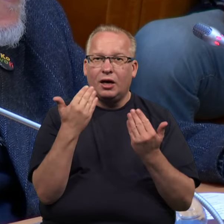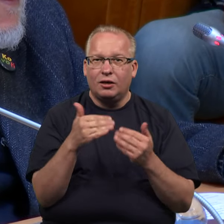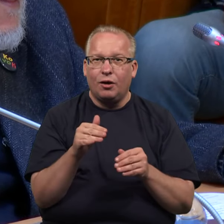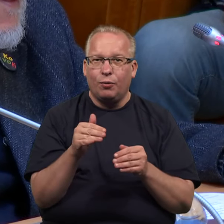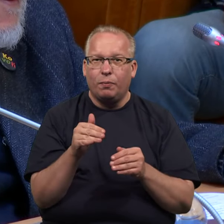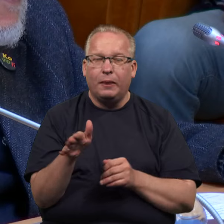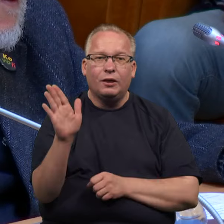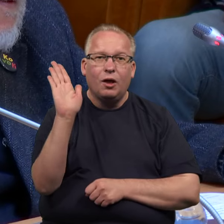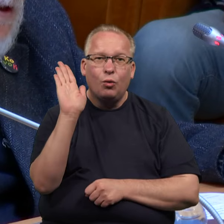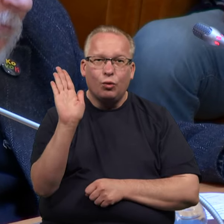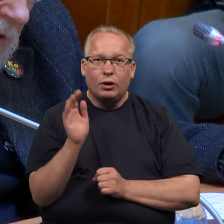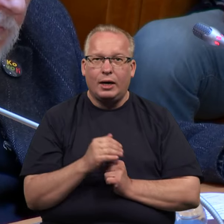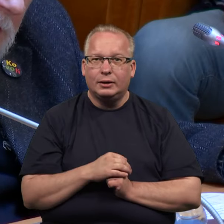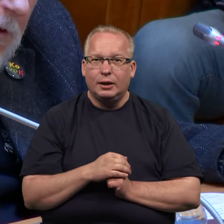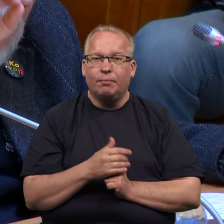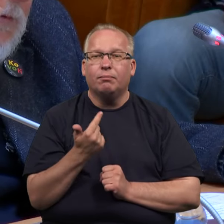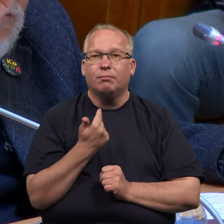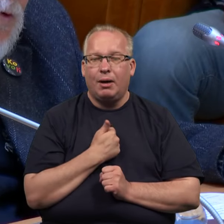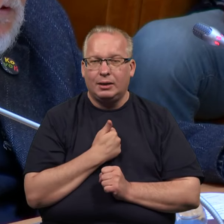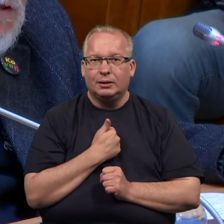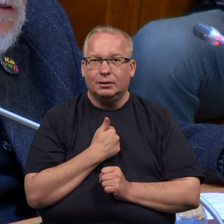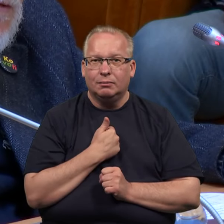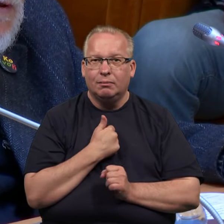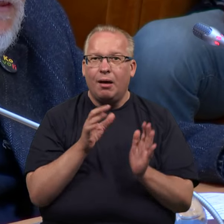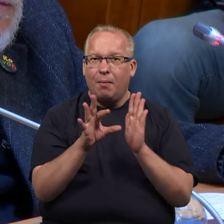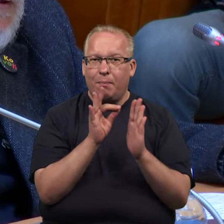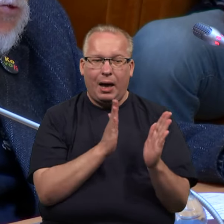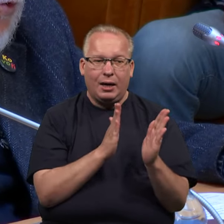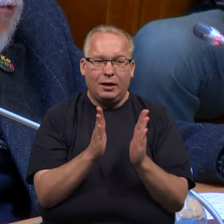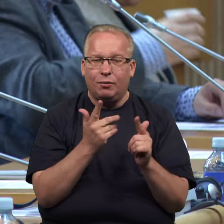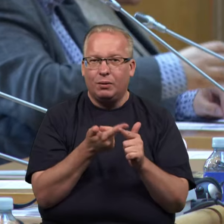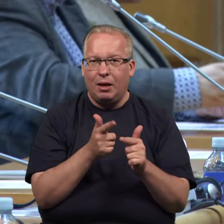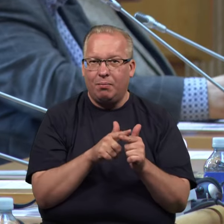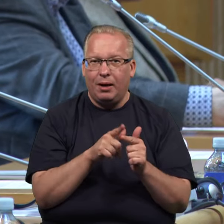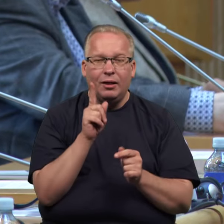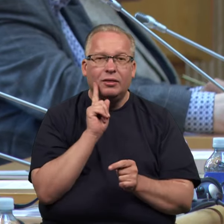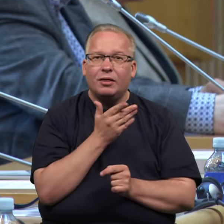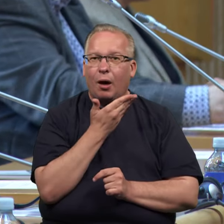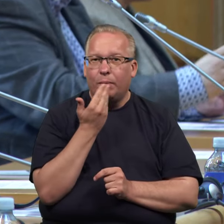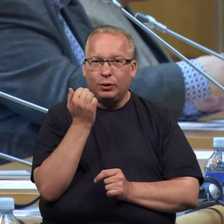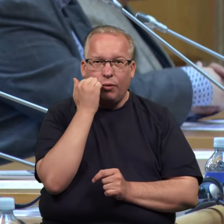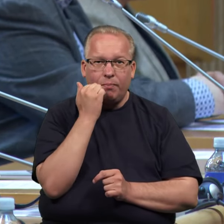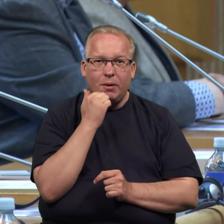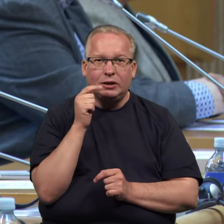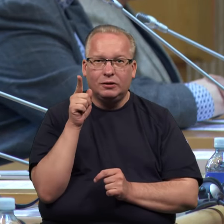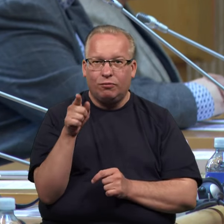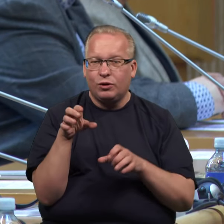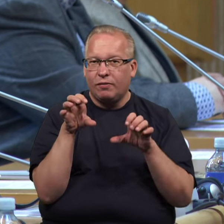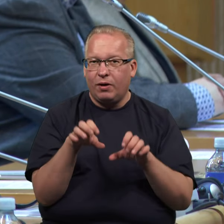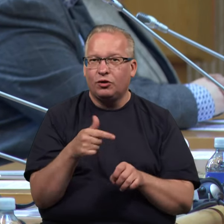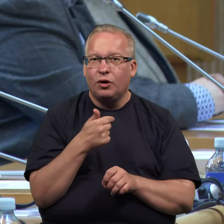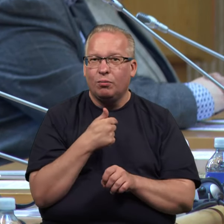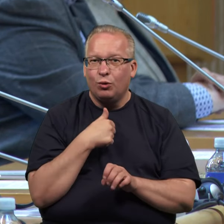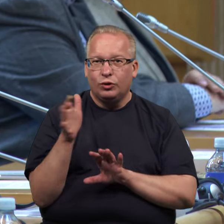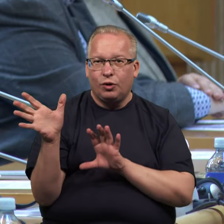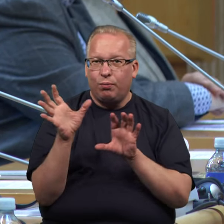inauguracija ir tai mes parinkom tą momentą labai nepatogų. Maskvos valdžiai mus pulti tankais